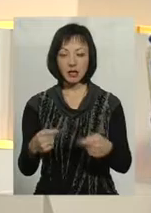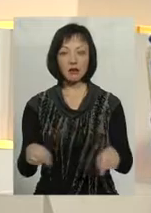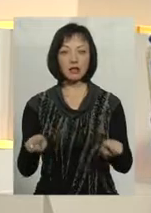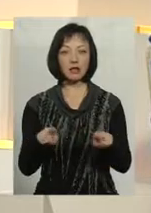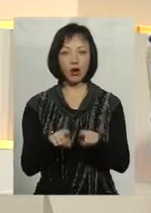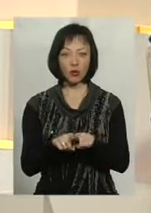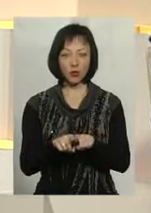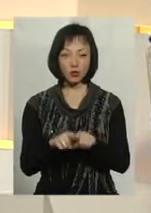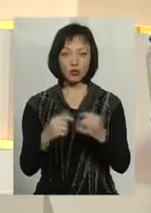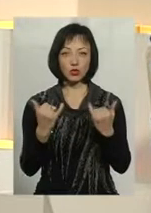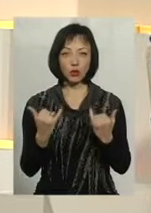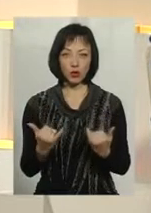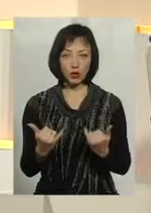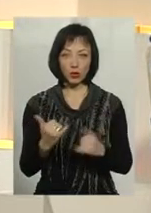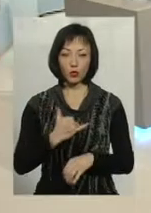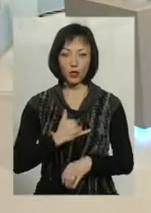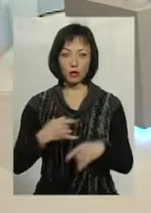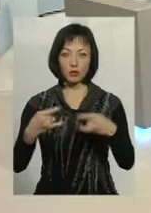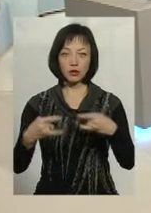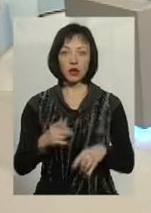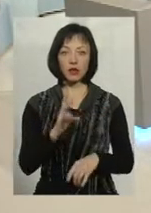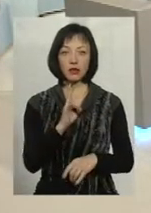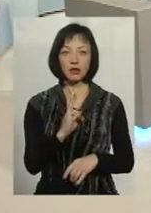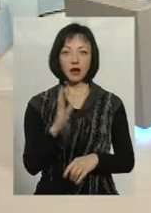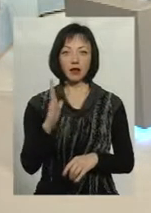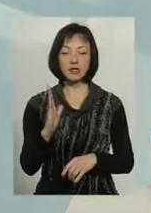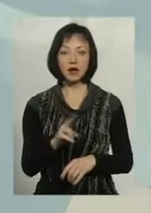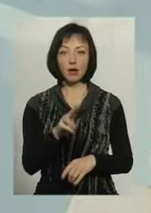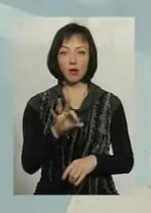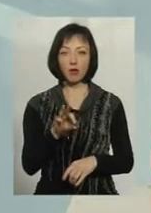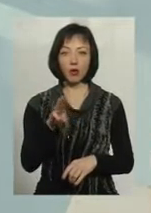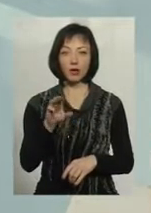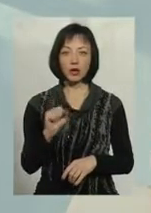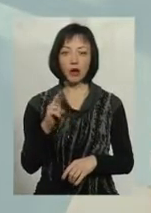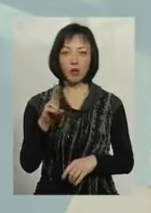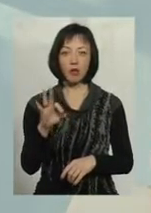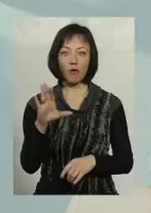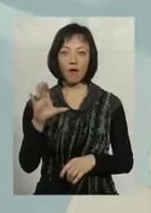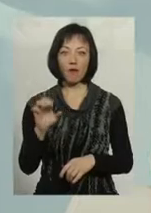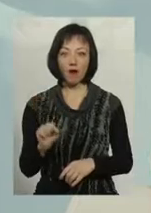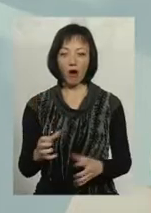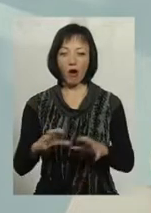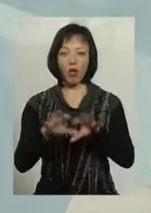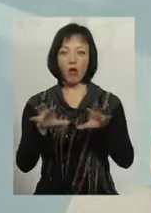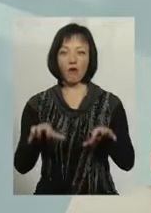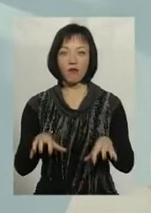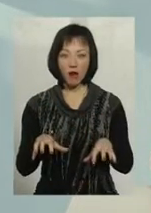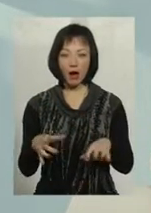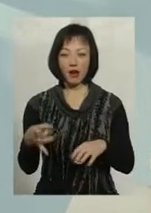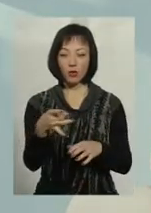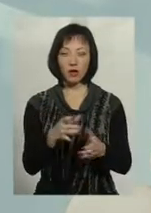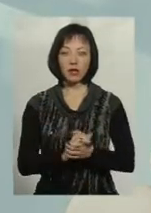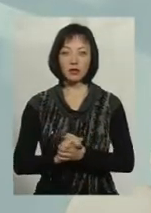1335 гривень, а з 1 січня вже буде дорівнювати 1600 гривень. Тобто відповідне зростання буде